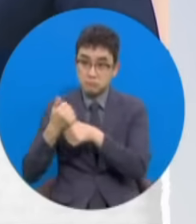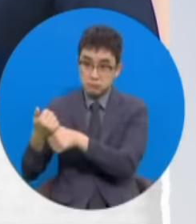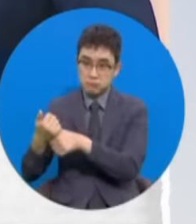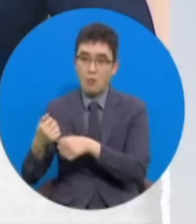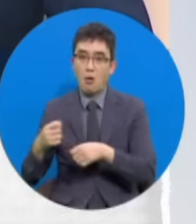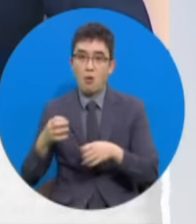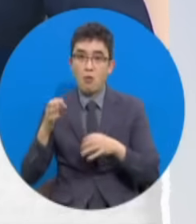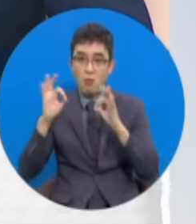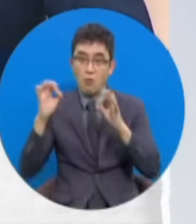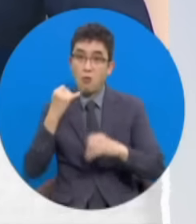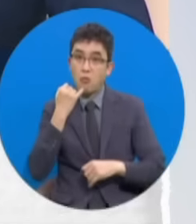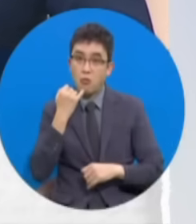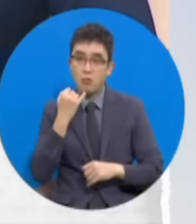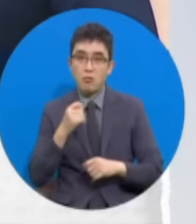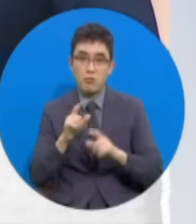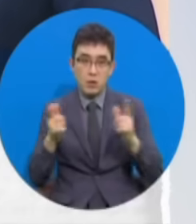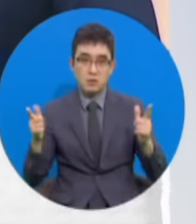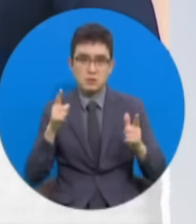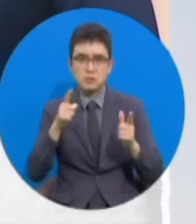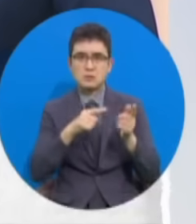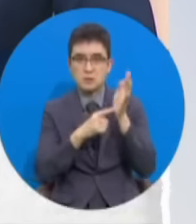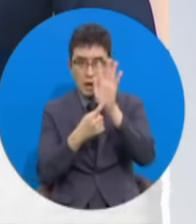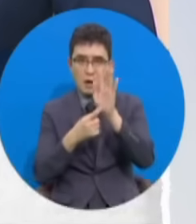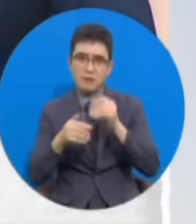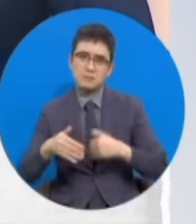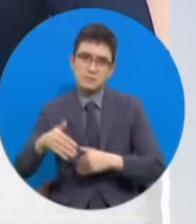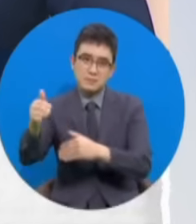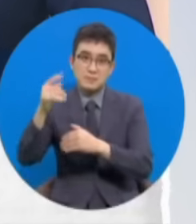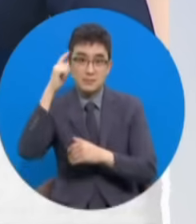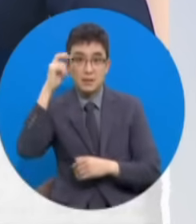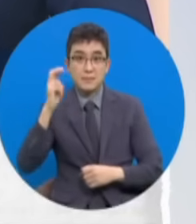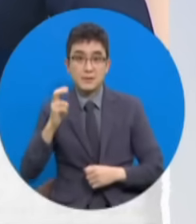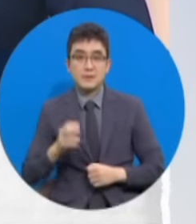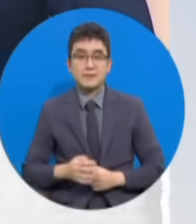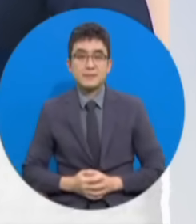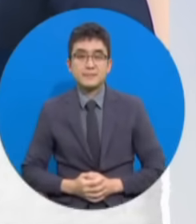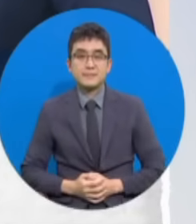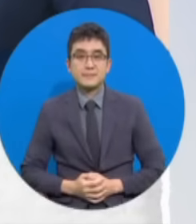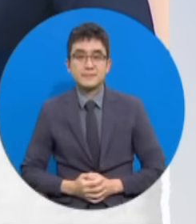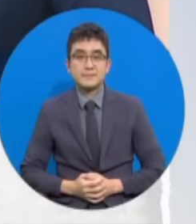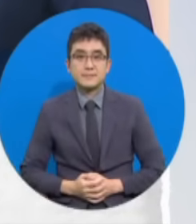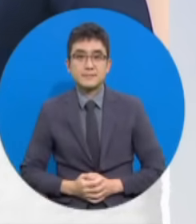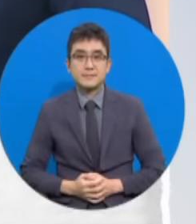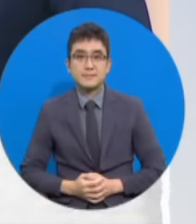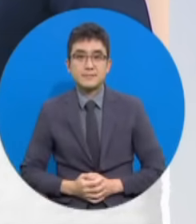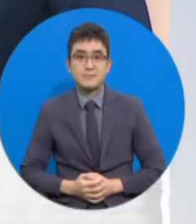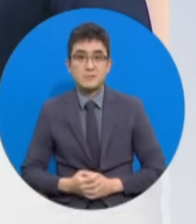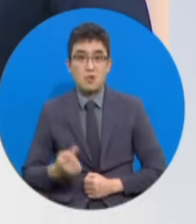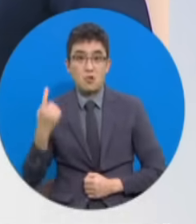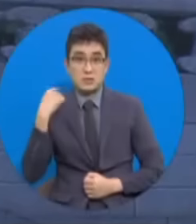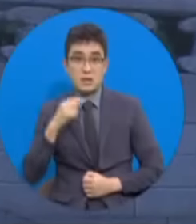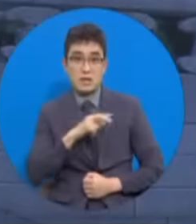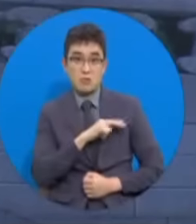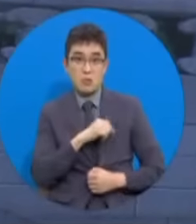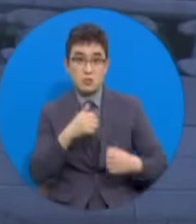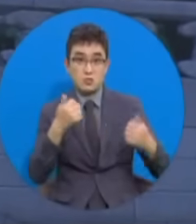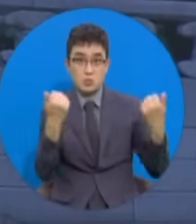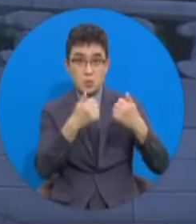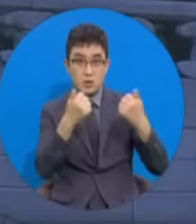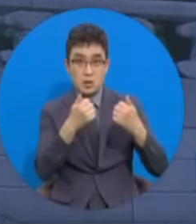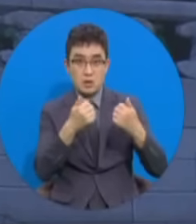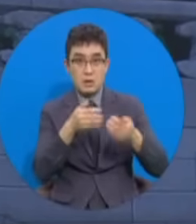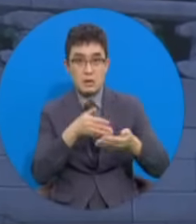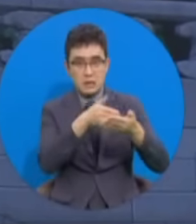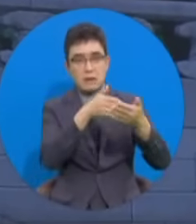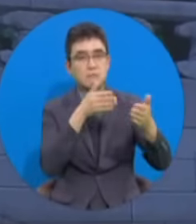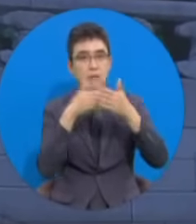본인들이 선언하는 정도는 아마 추진을 할 것 같다라는 말씀을 드릴 수 있을 것 같습니다. 결국 어제 의총에서 추인이